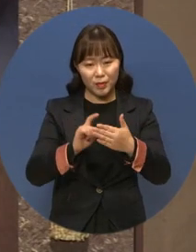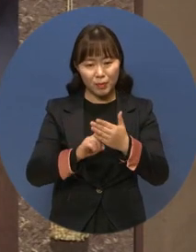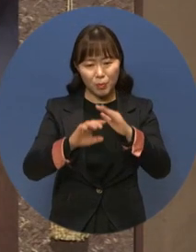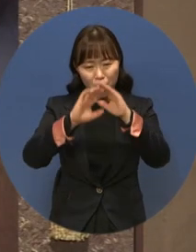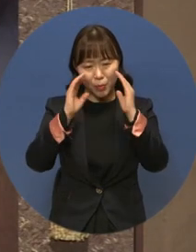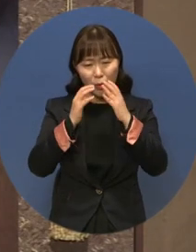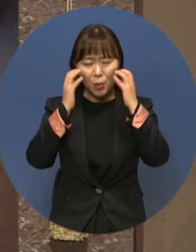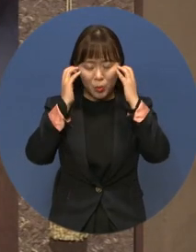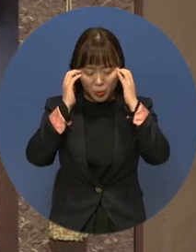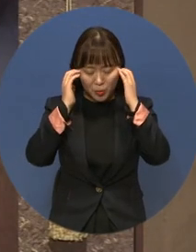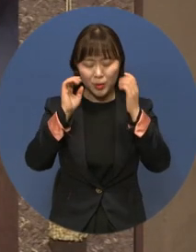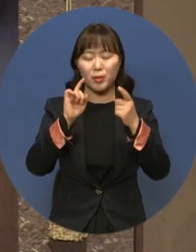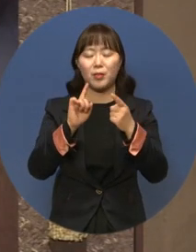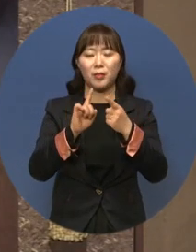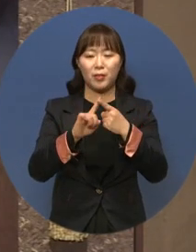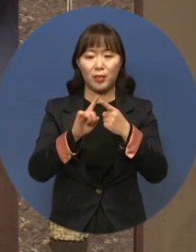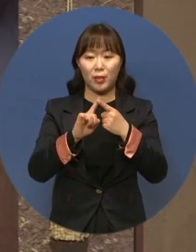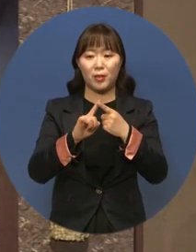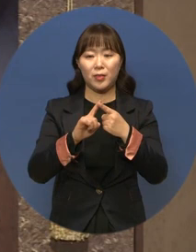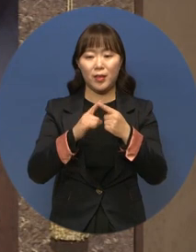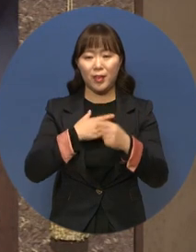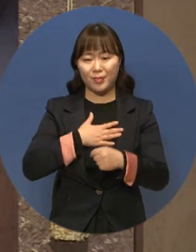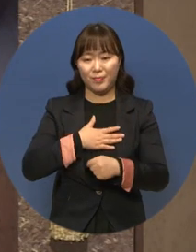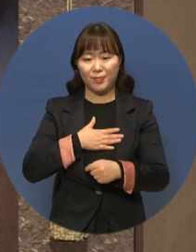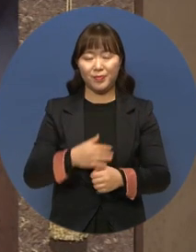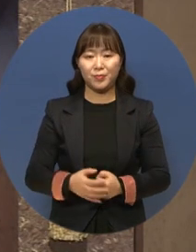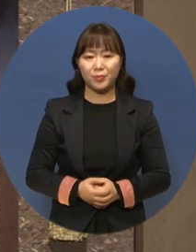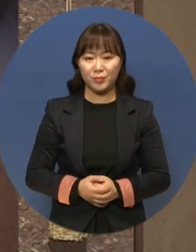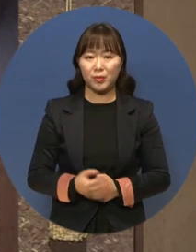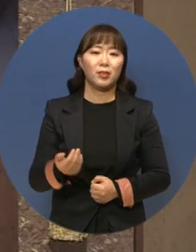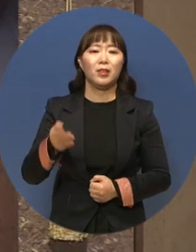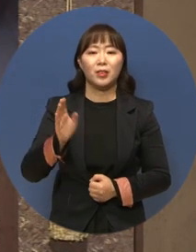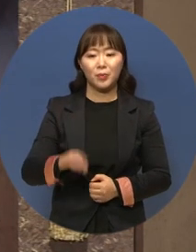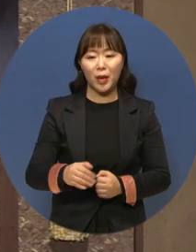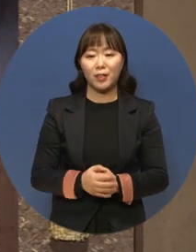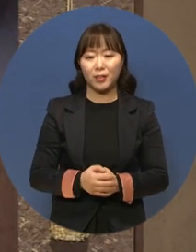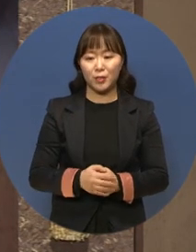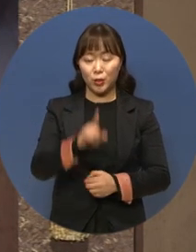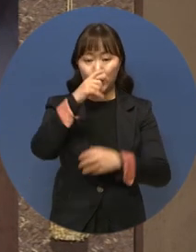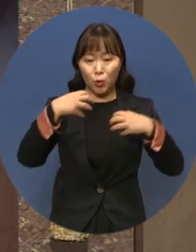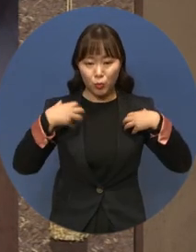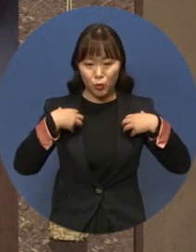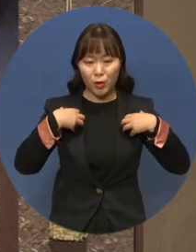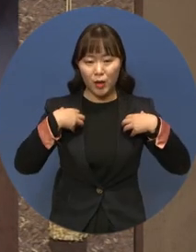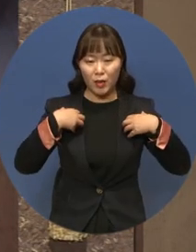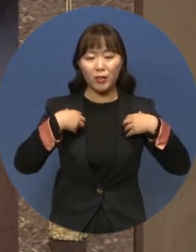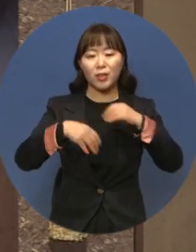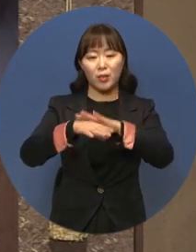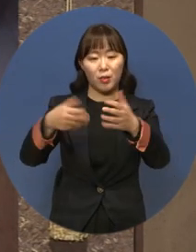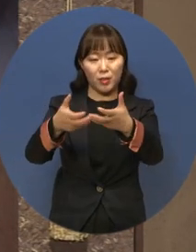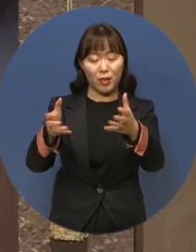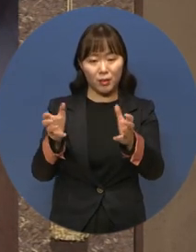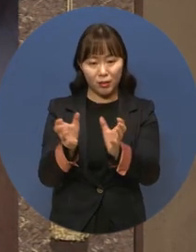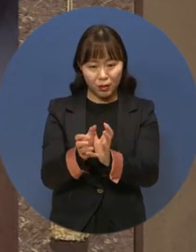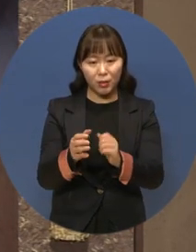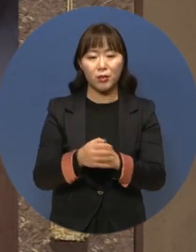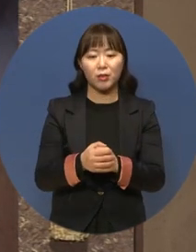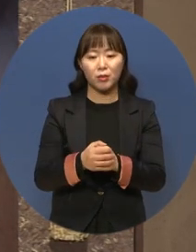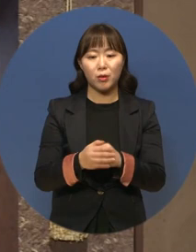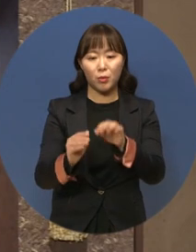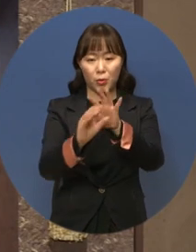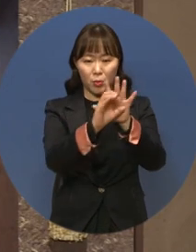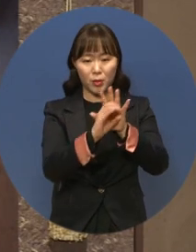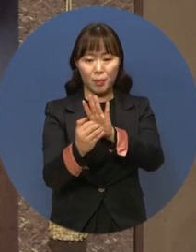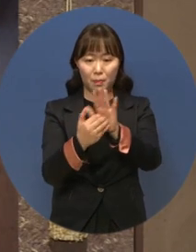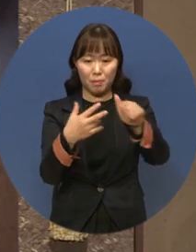심신이 더 고통스러울 것으로 생각합니다. 그러나 정부와 여당은 코로나